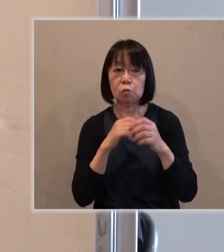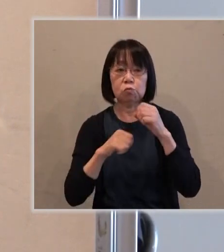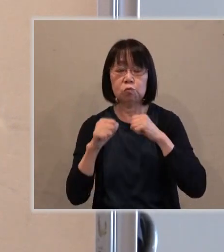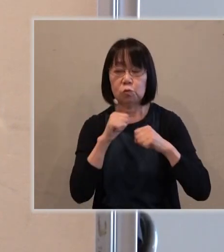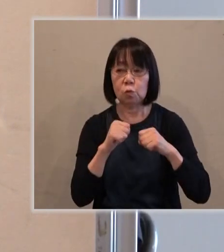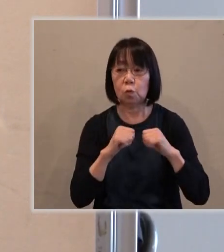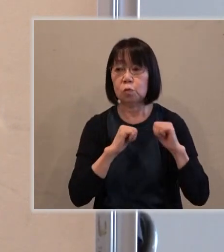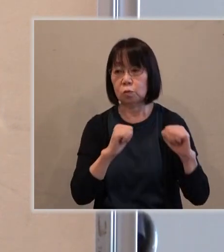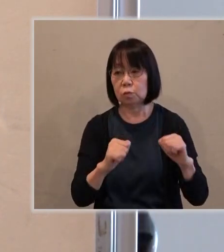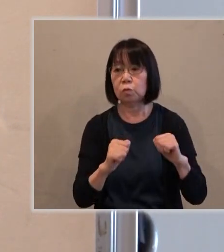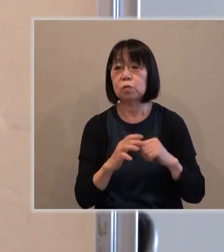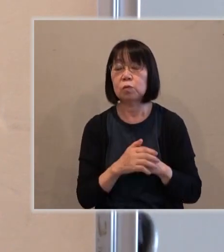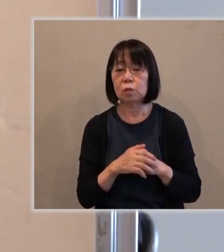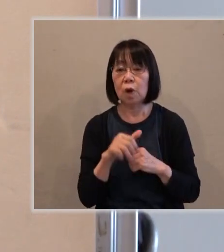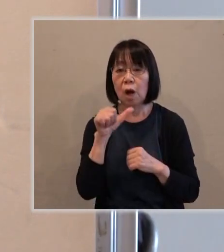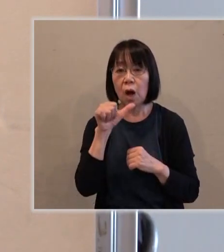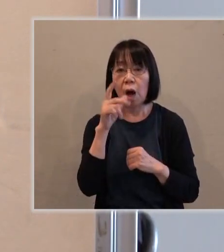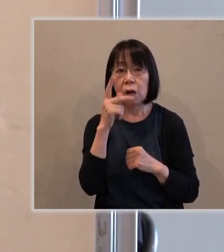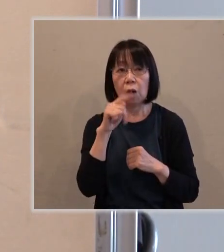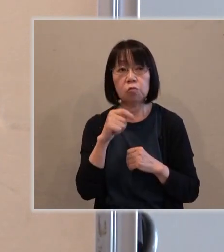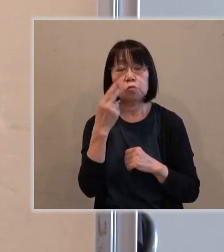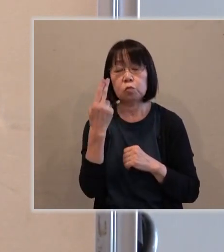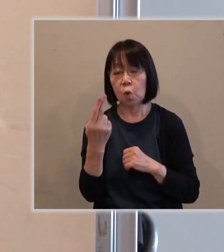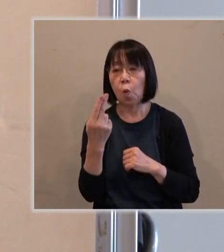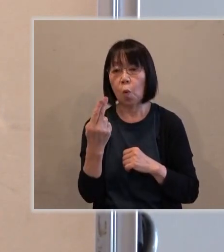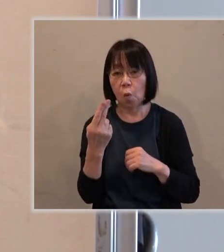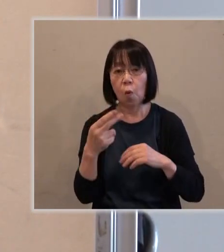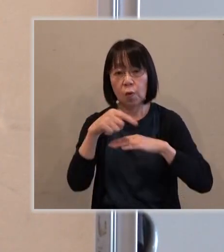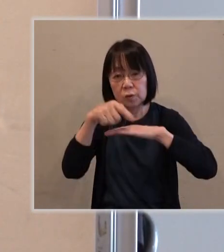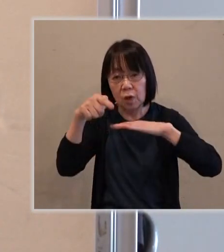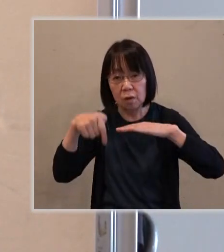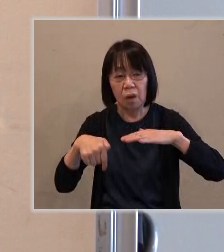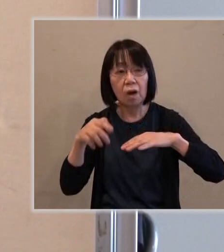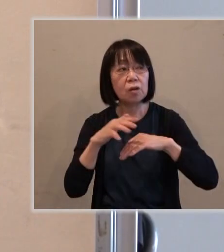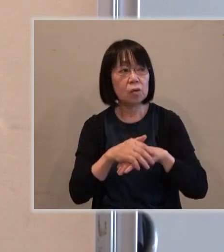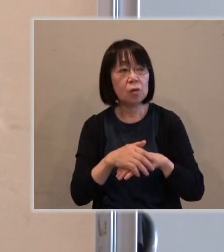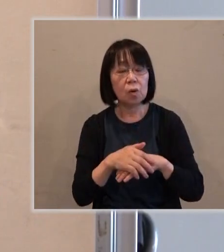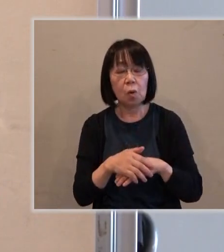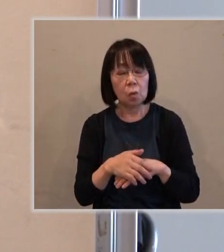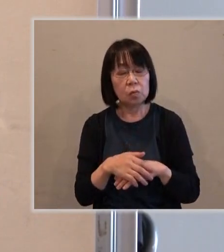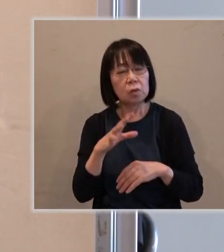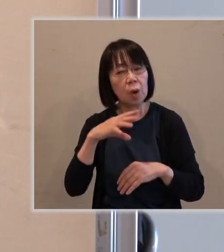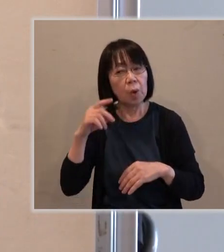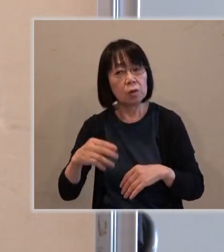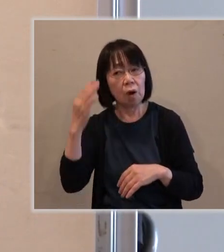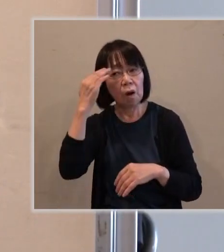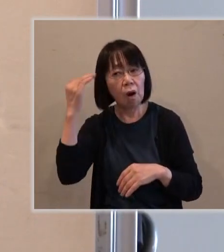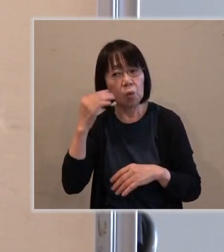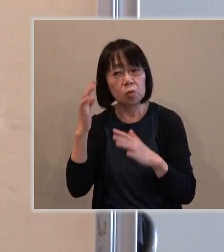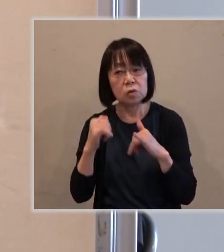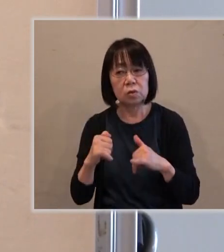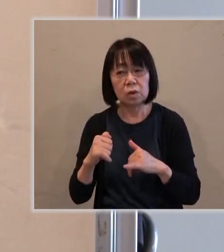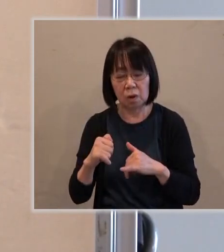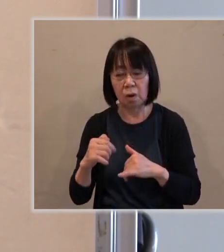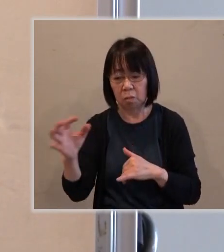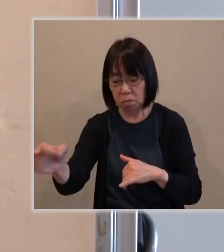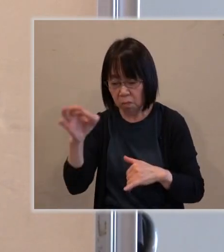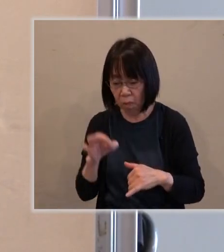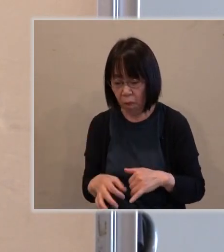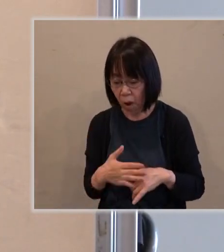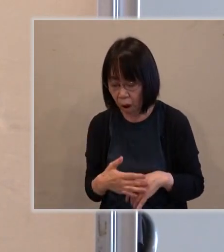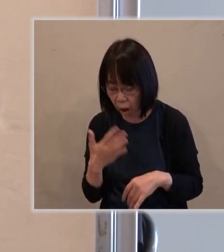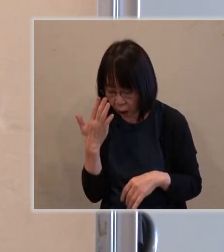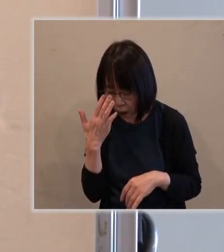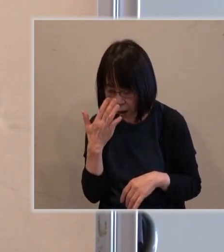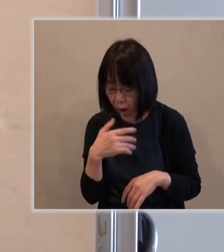か、まあ、そういったところでもうキャッチボールだから、もうなんかたまに韓国人から来たりするんですよ、うん、あ、読めないなとか思いながら、あ、で